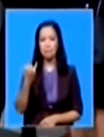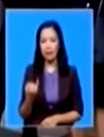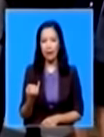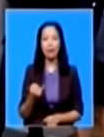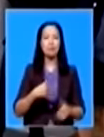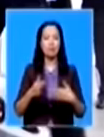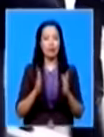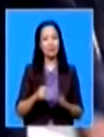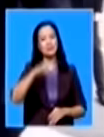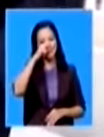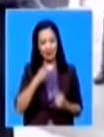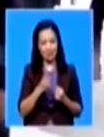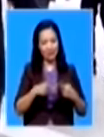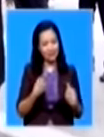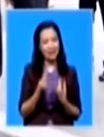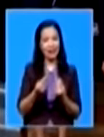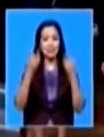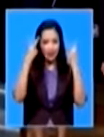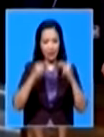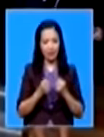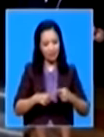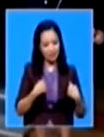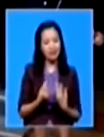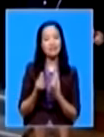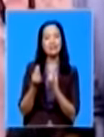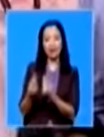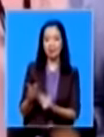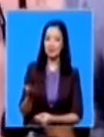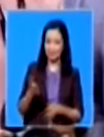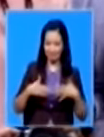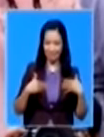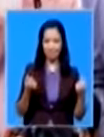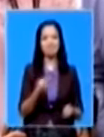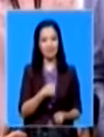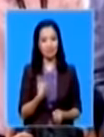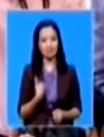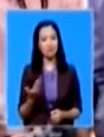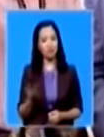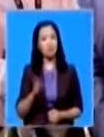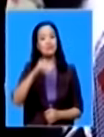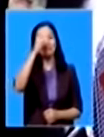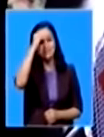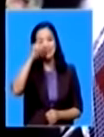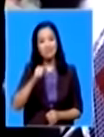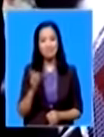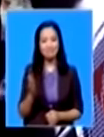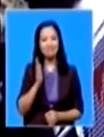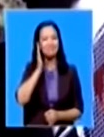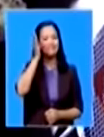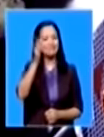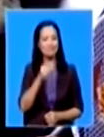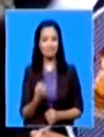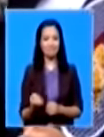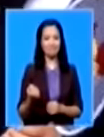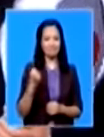ไทยเป็นกำลังใจอยู่แล้วนายกให้กำลังใจอยู่แล้วเขาก็สบายใจขึ้นอันที่สองก็คือว่าเขาต้องเรียนหนังสือใช่ไหมอนาคตความมั่นคง